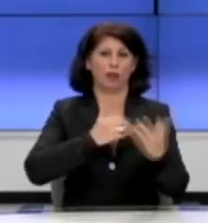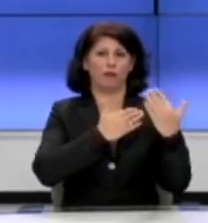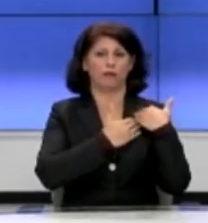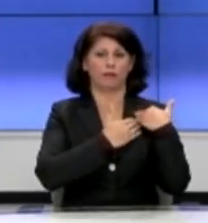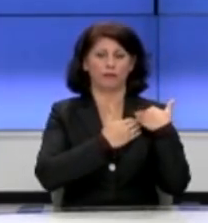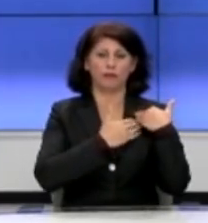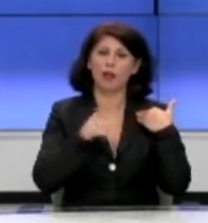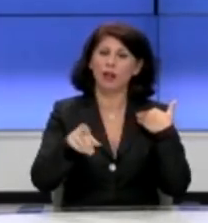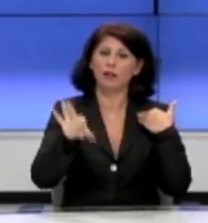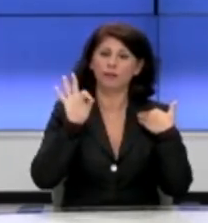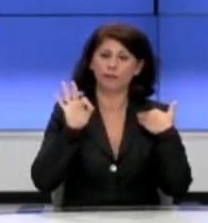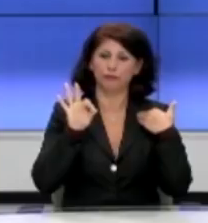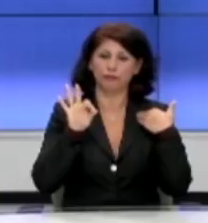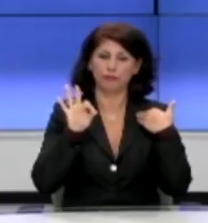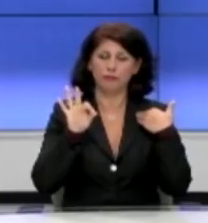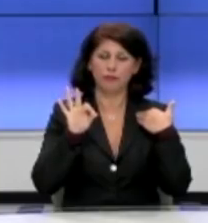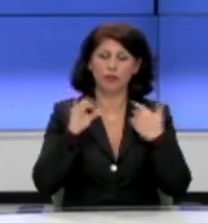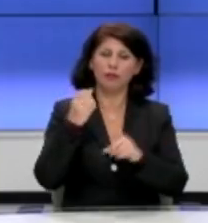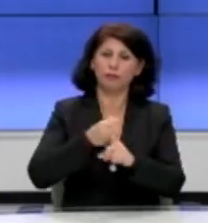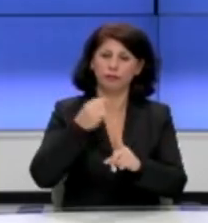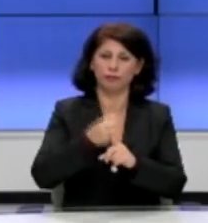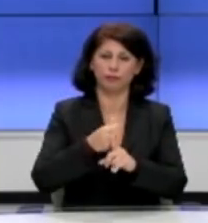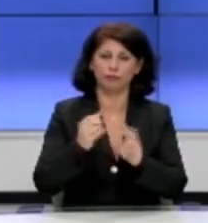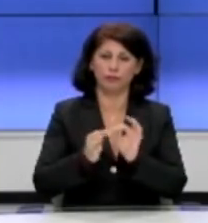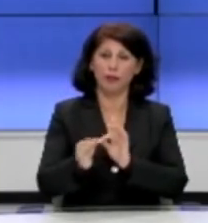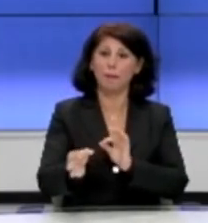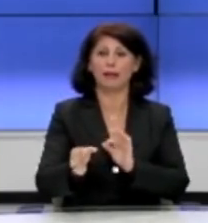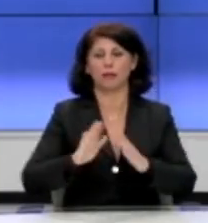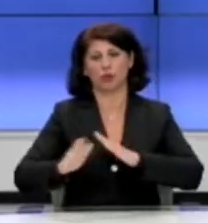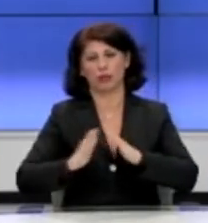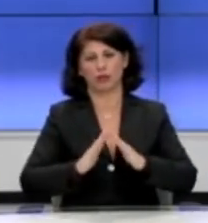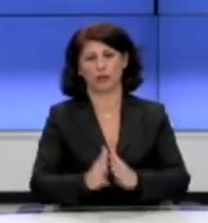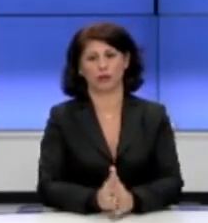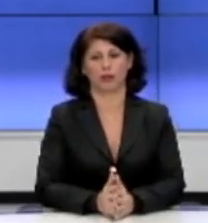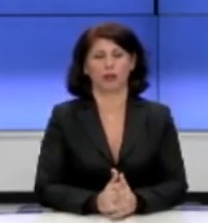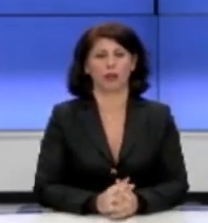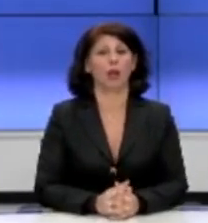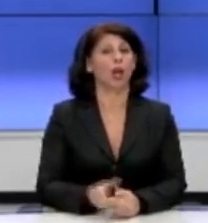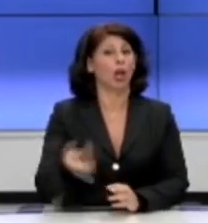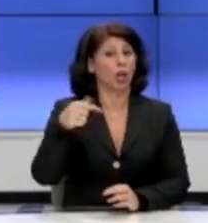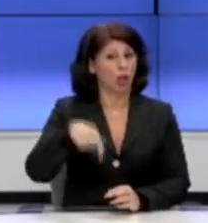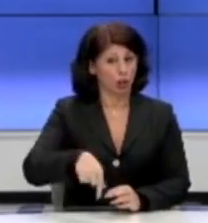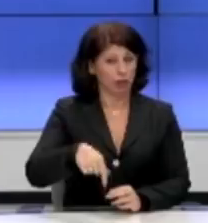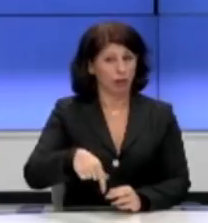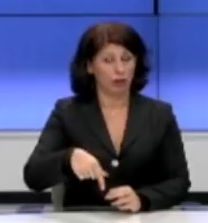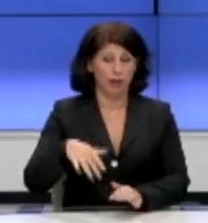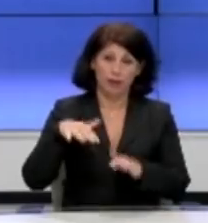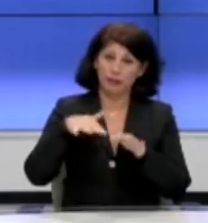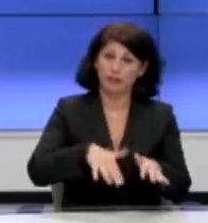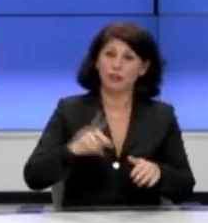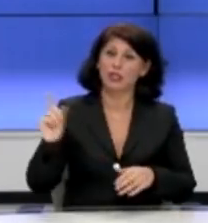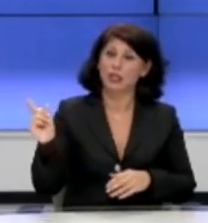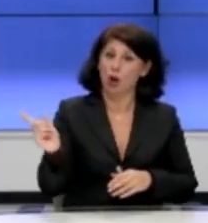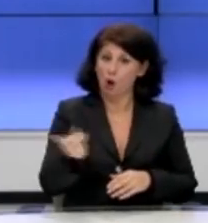ευθύνης και επέλεξαν να διεκδικήσουν μέτρα προστασίας. Επιτίθεστε τώρα και σε